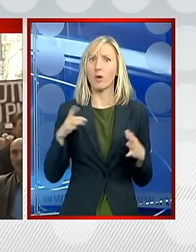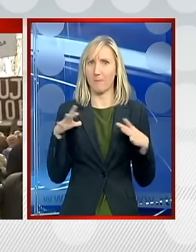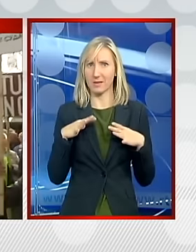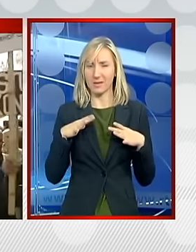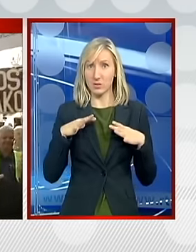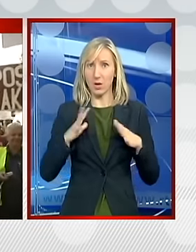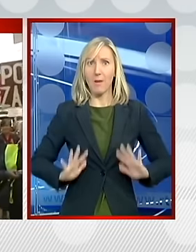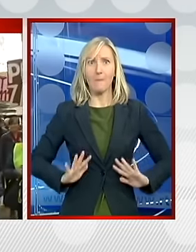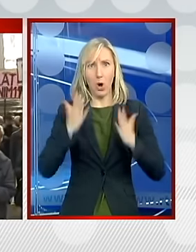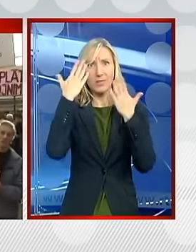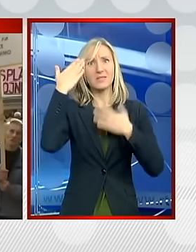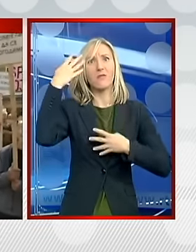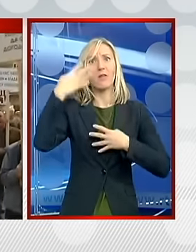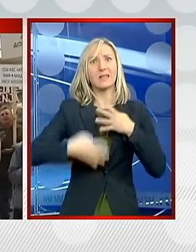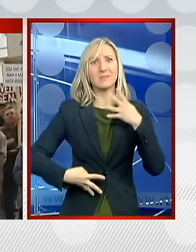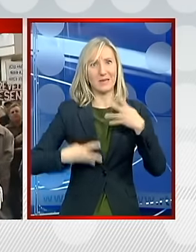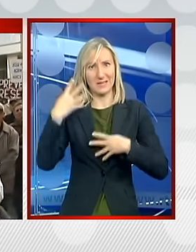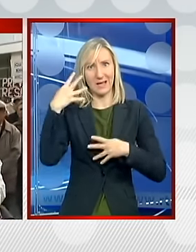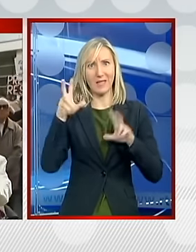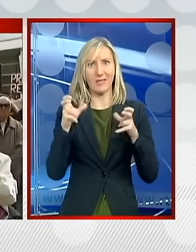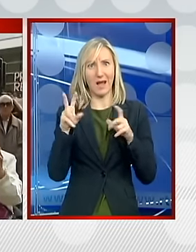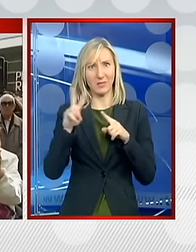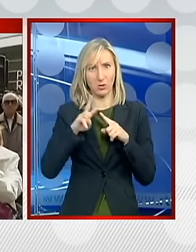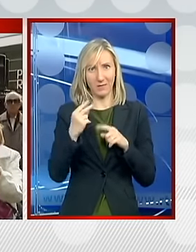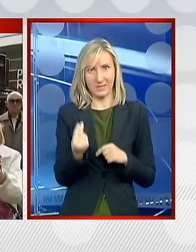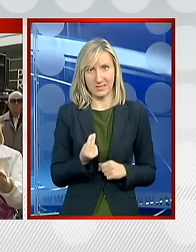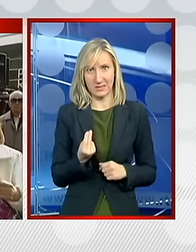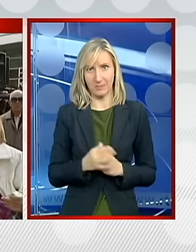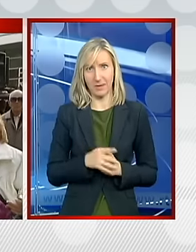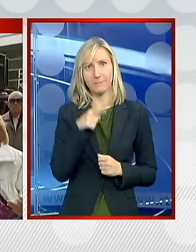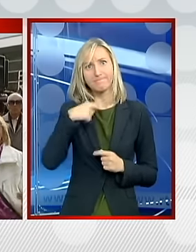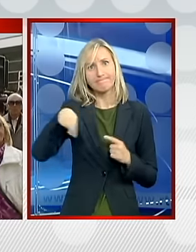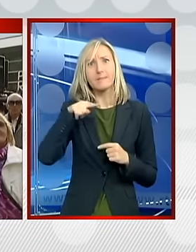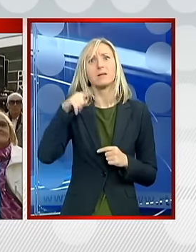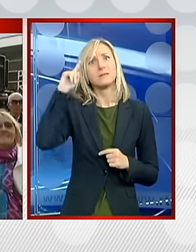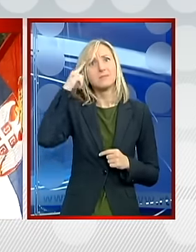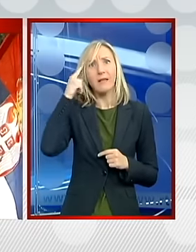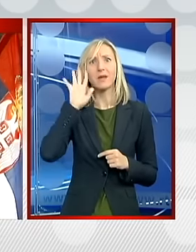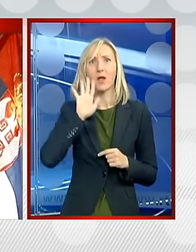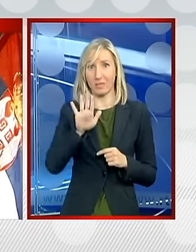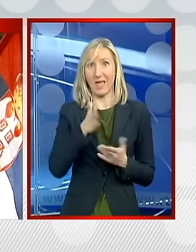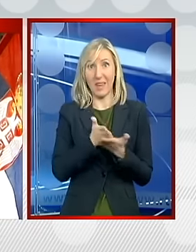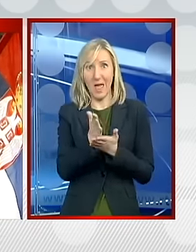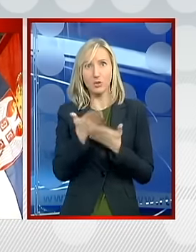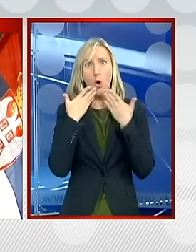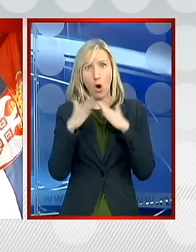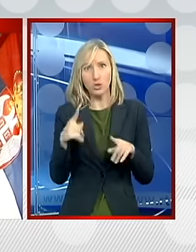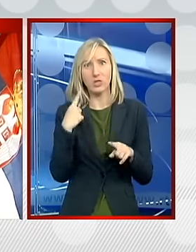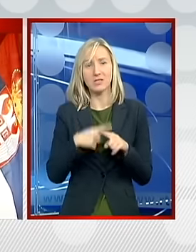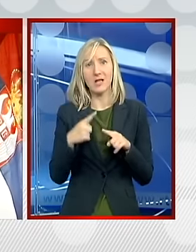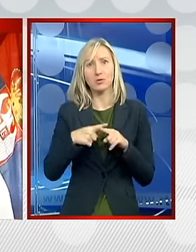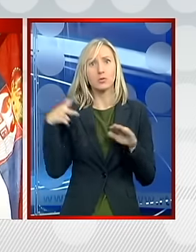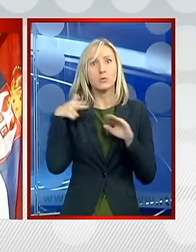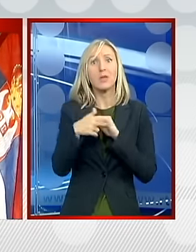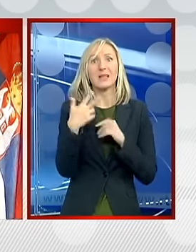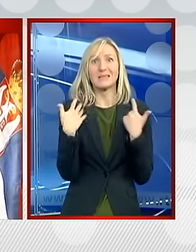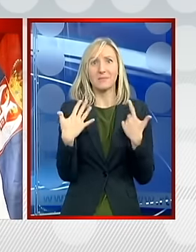penzioneri protestovali su ispred zgrade Radiotelevizije Srbije. Smatraju da su na taj način oštećeni jer im se zakida